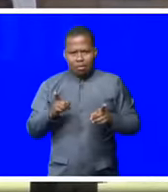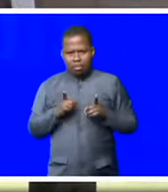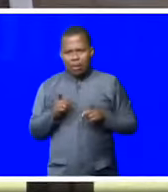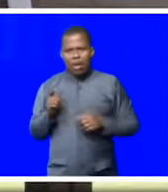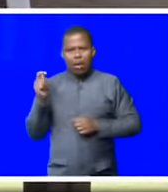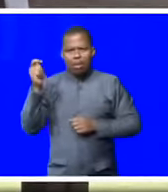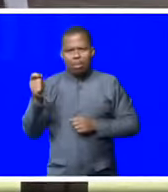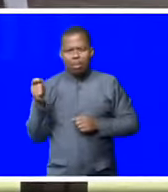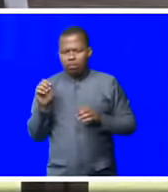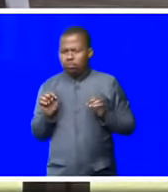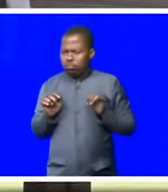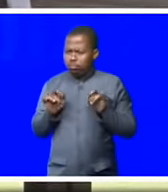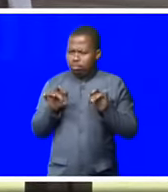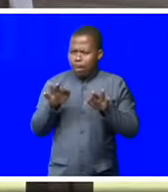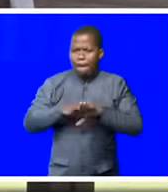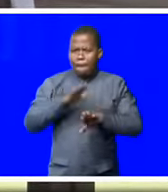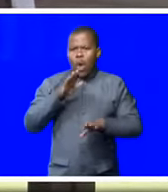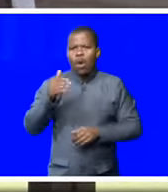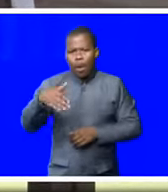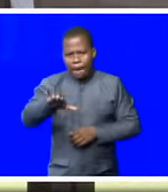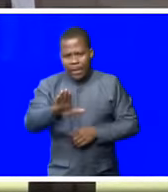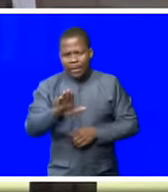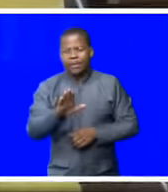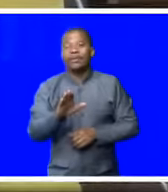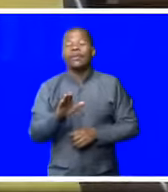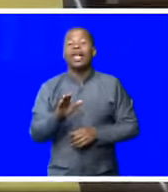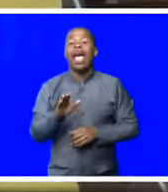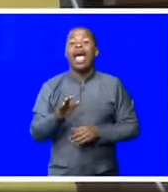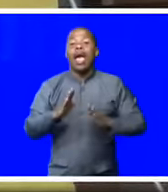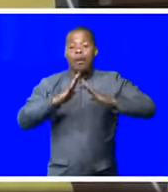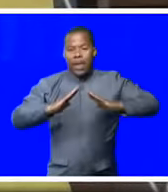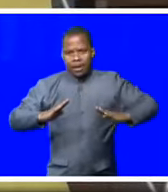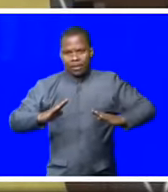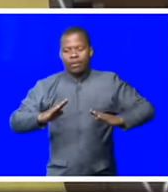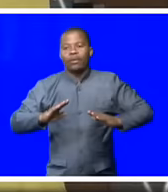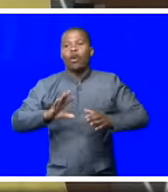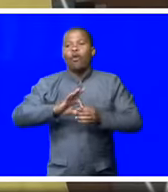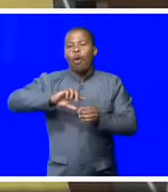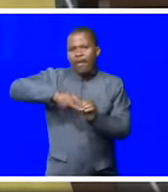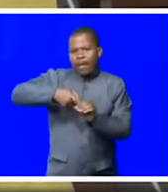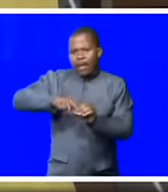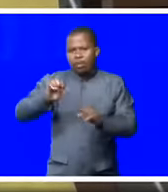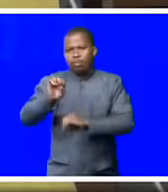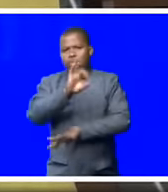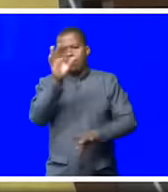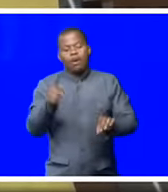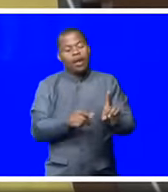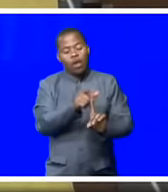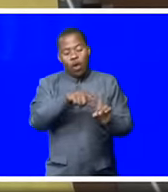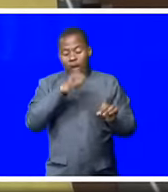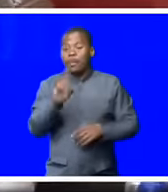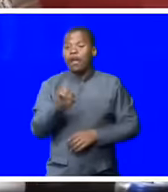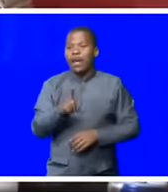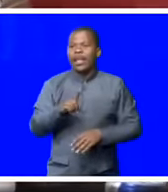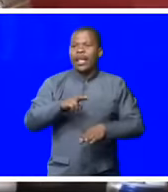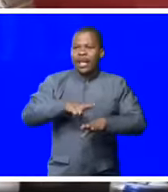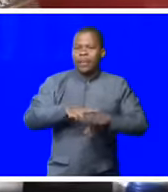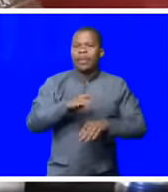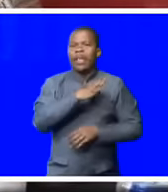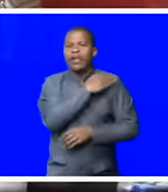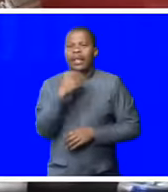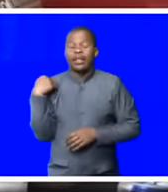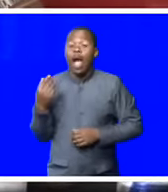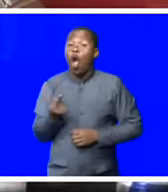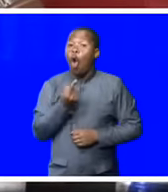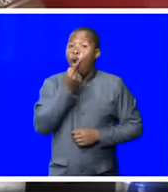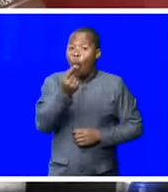Imvuna yelitiko letasekhaya mfana nkosi Lindiwe lobeka melelo ngumchumanisi wesive waleli tiko Mlandvo Dlamini uthi litiko letasekhaya